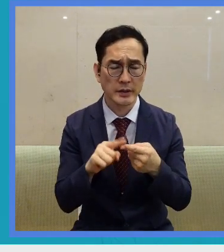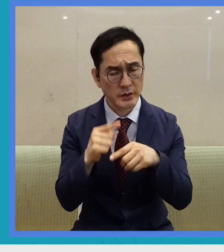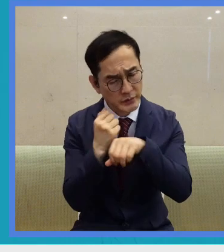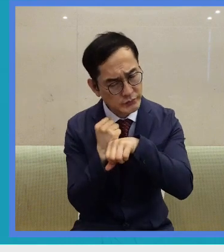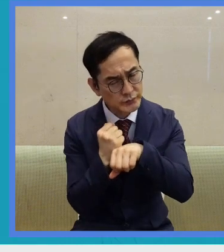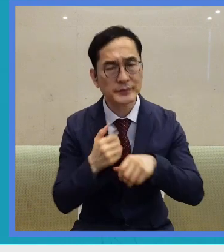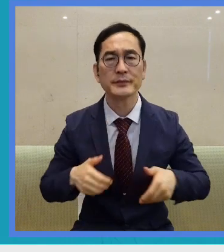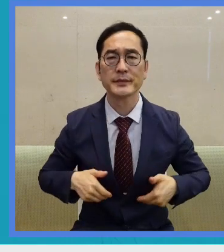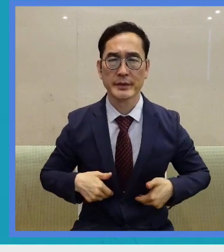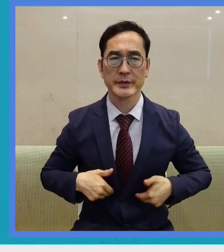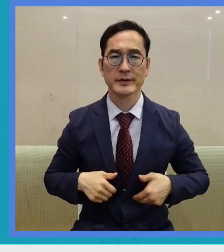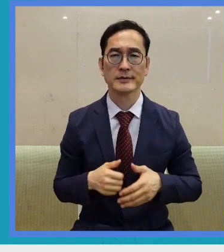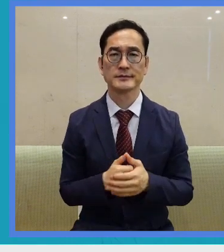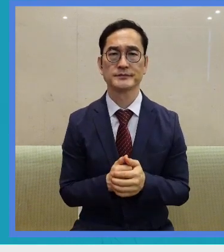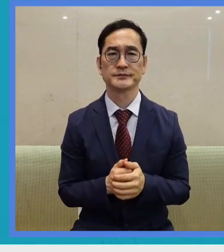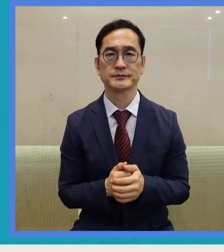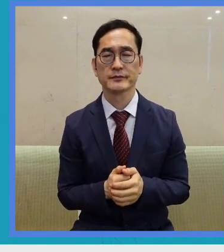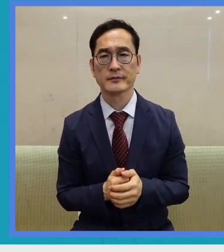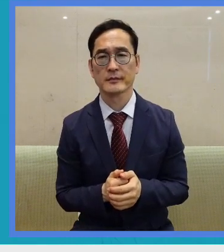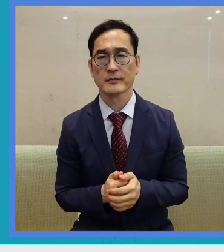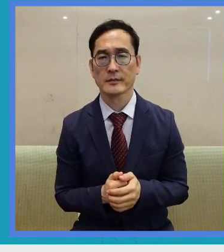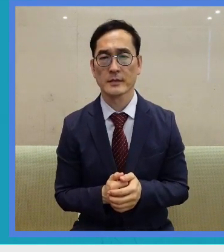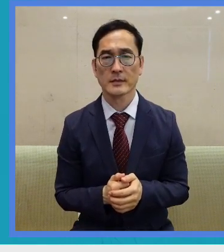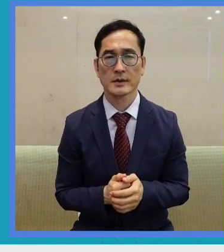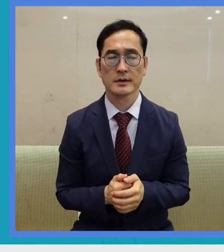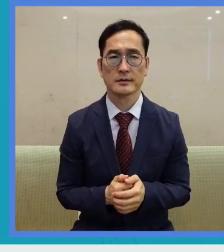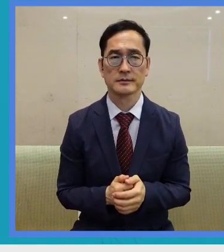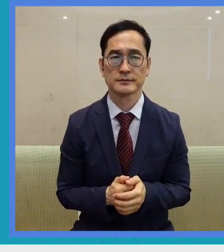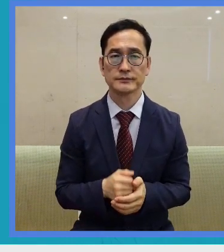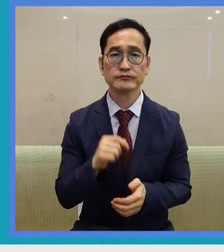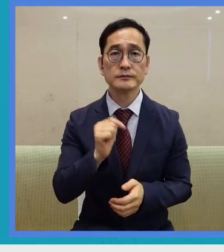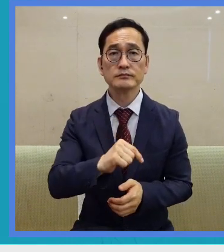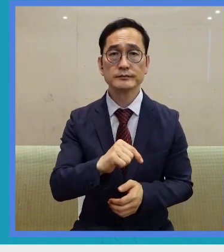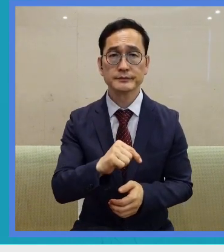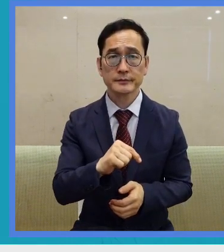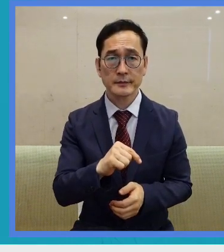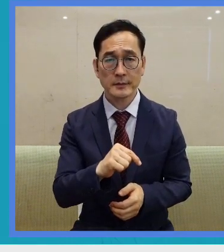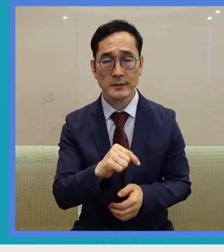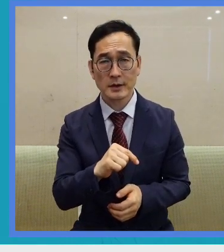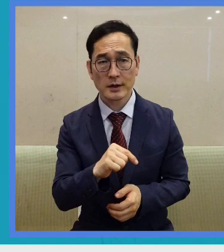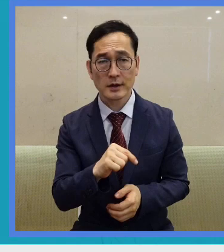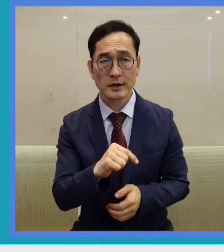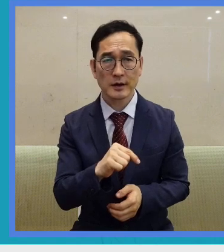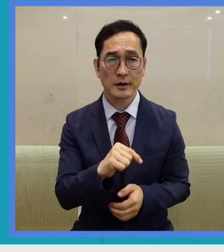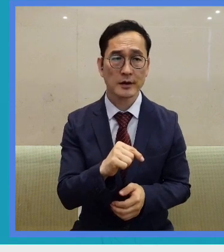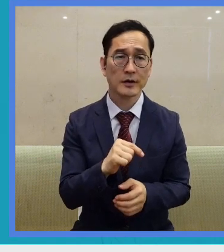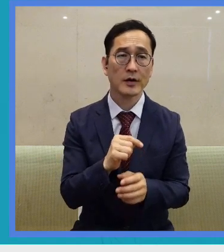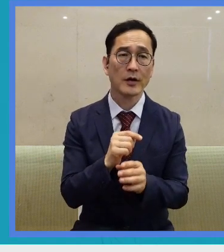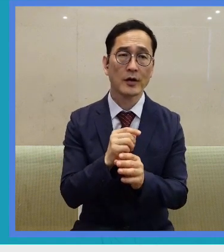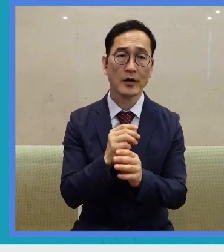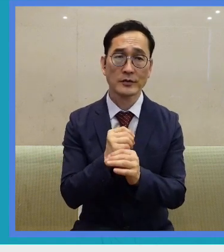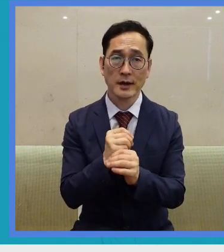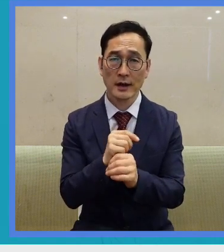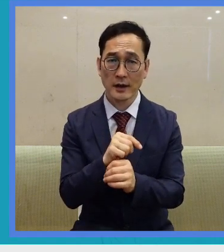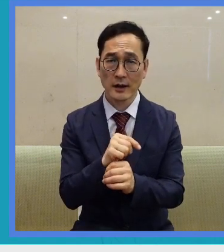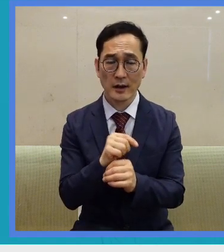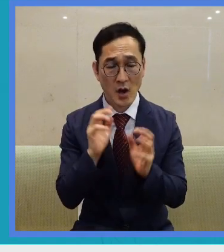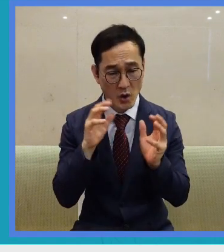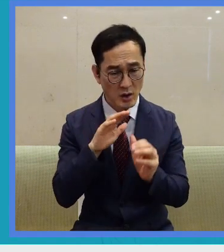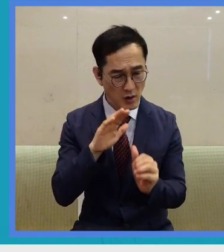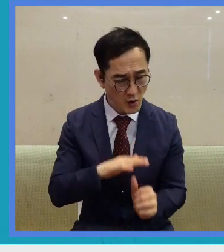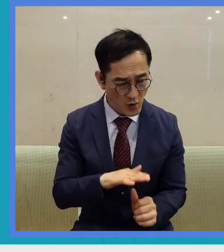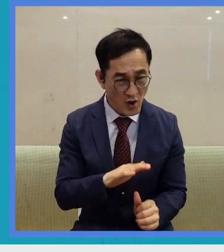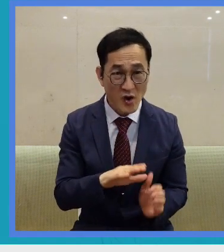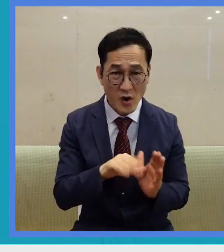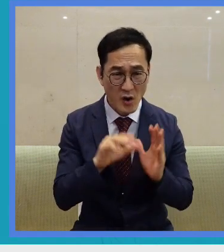이루어져야 하겠습니다. 근데 저 중요하게 생각하는 거는 이런 분리 시기가 언제냐? 어릴수록 더 안 좋은 예후로